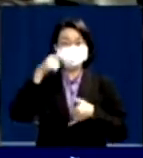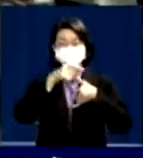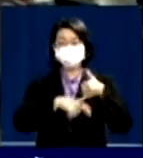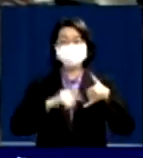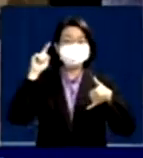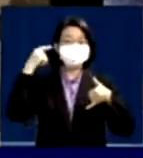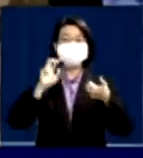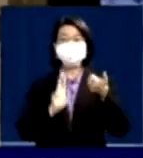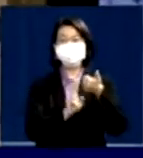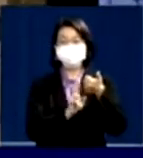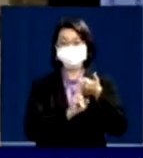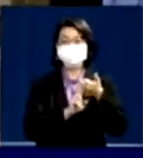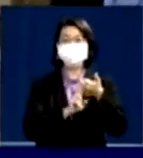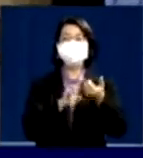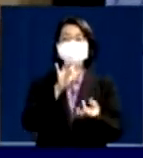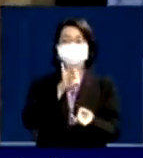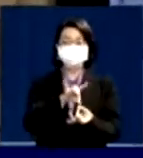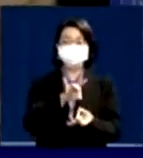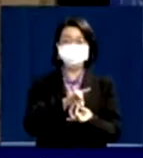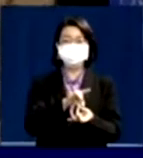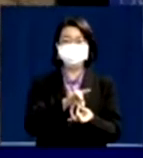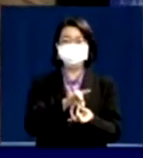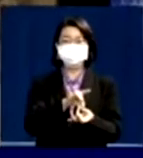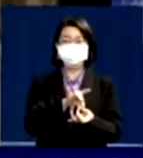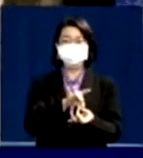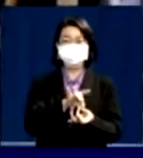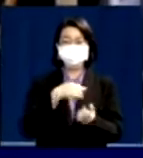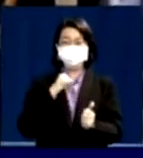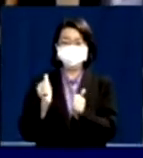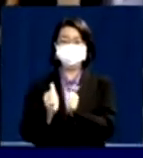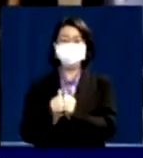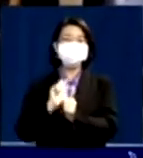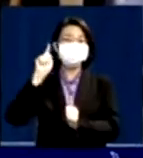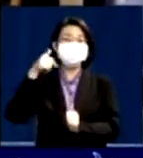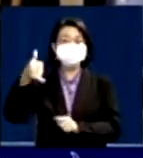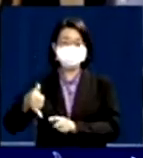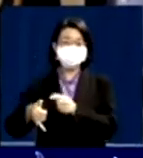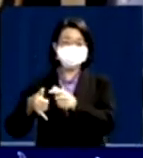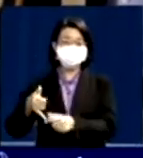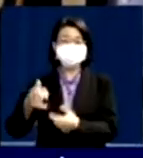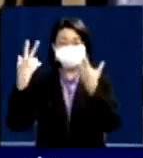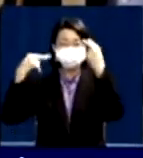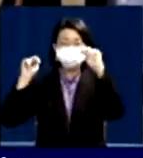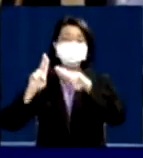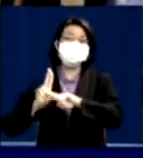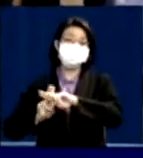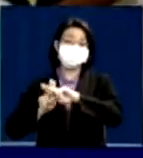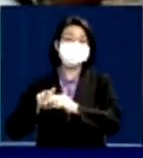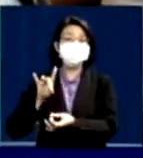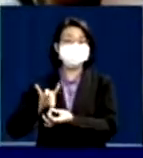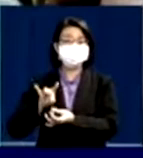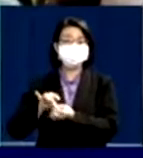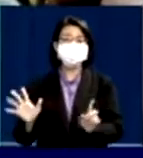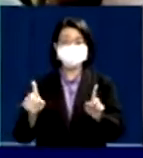รองผู้ว่าราชการสุโขทัยนะครับพร้อมด้วยนางกนกพรพนัทเทวีนายกเหล่ากาชาดจังหวัดสุโขทัยและก็ส